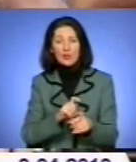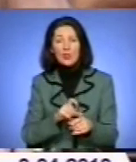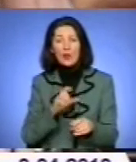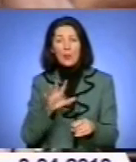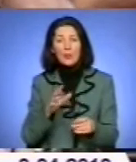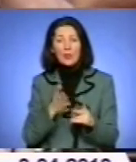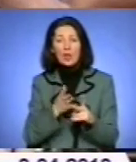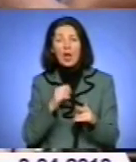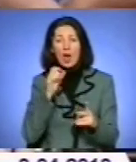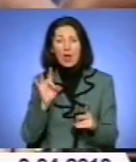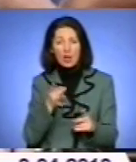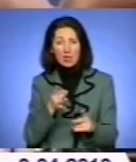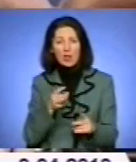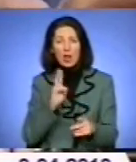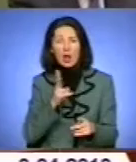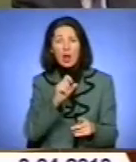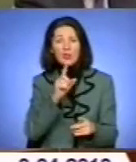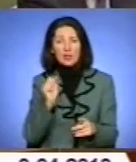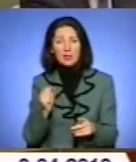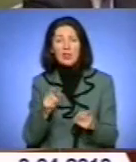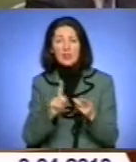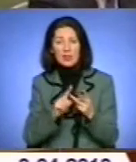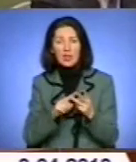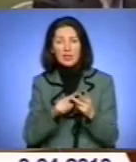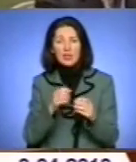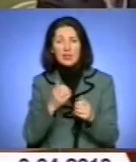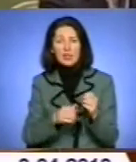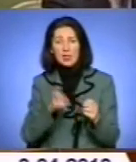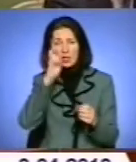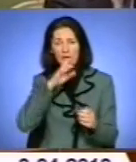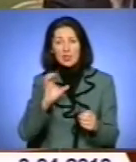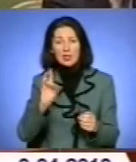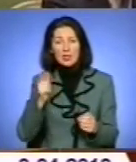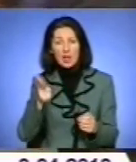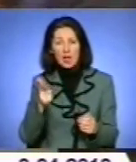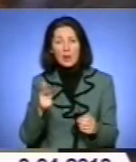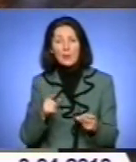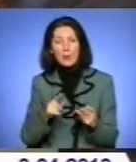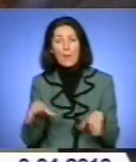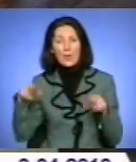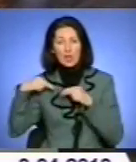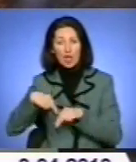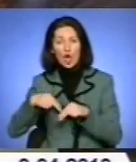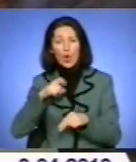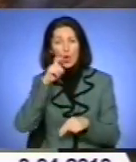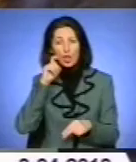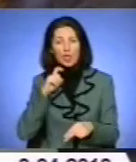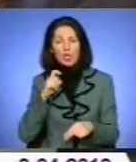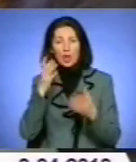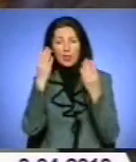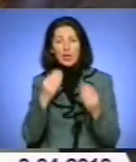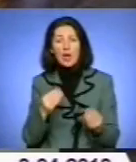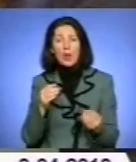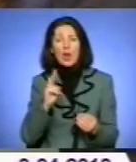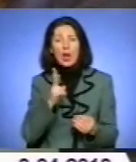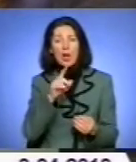4,18 мільярдів доларів. Казахстан – третій серед країн СНД торговий партнер України. Поміж іншого, Бакиджан Сагинтаєв зазначив, що днями казахські авіалінії запустили